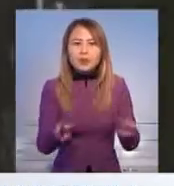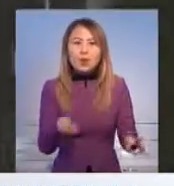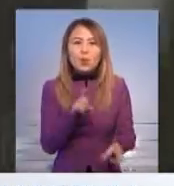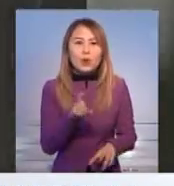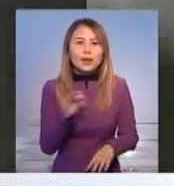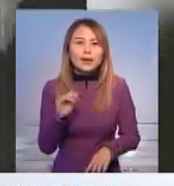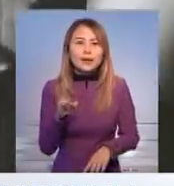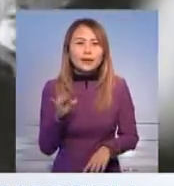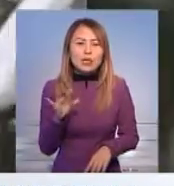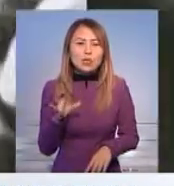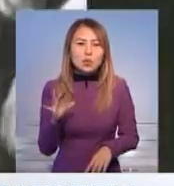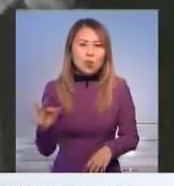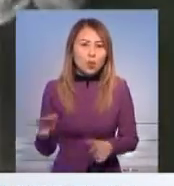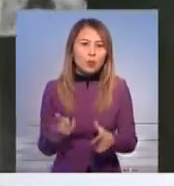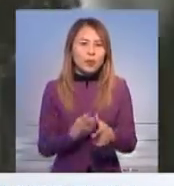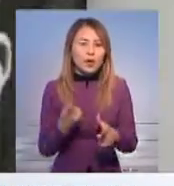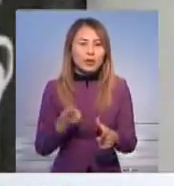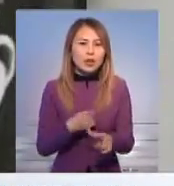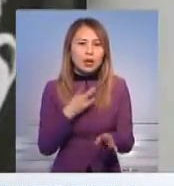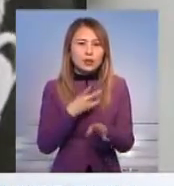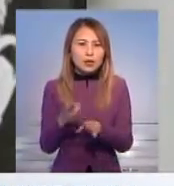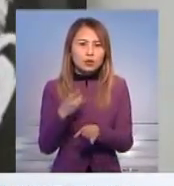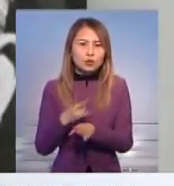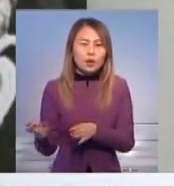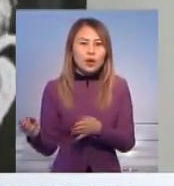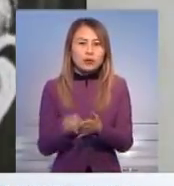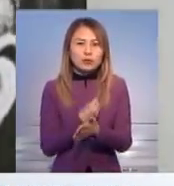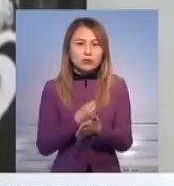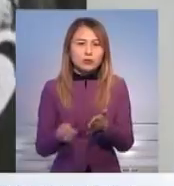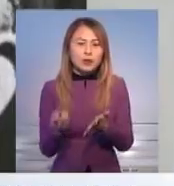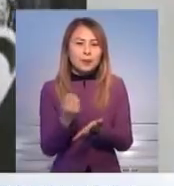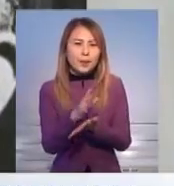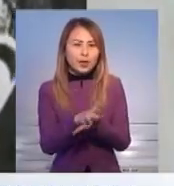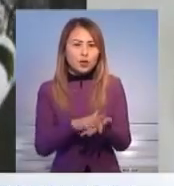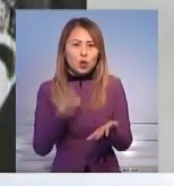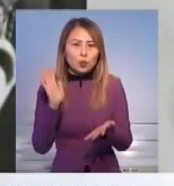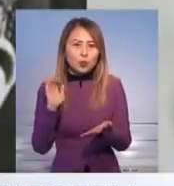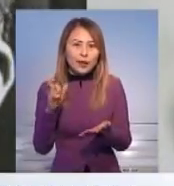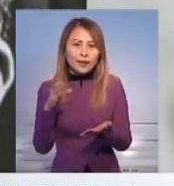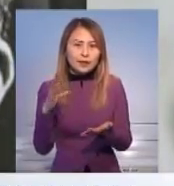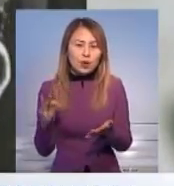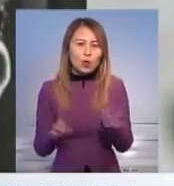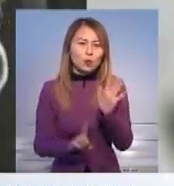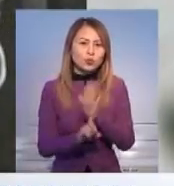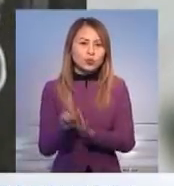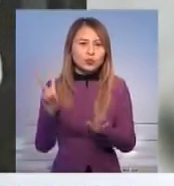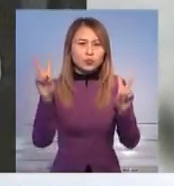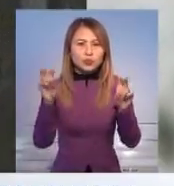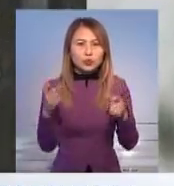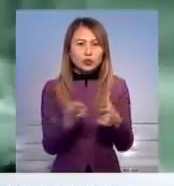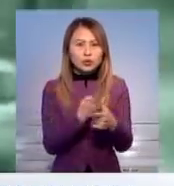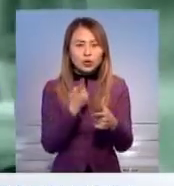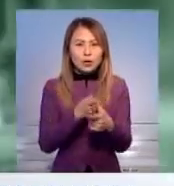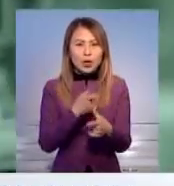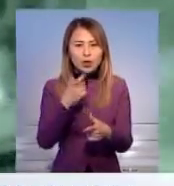министрі Хуан Игнасио Сойда ланкестермен күресті жалғастыра беретінін хабарлады. Оның айтуынша ЭТА өзінің терактілері үшін жауап беруі тиіс.